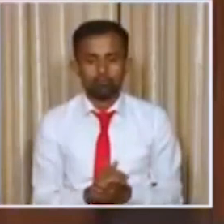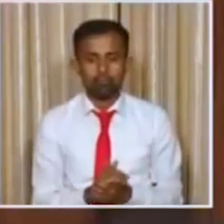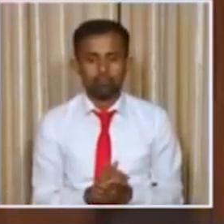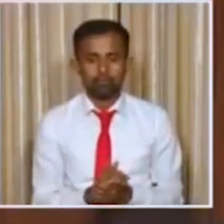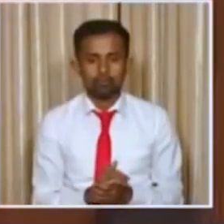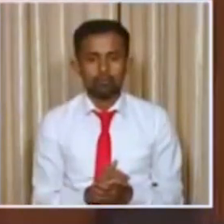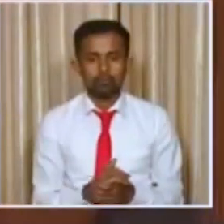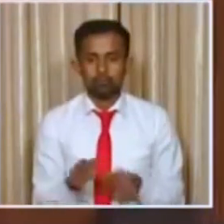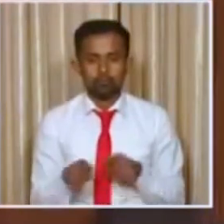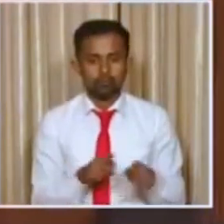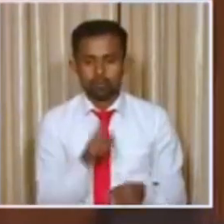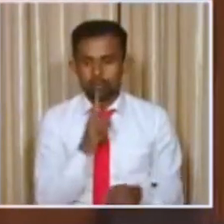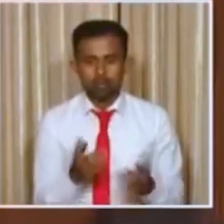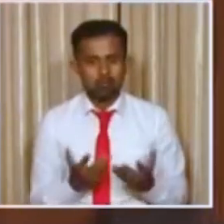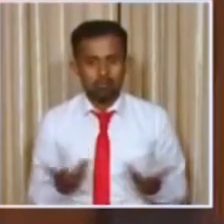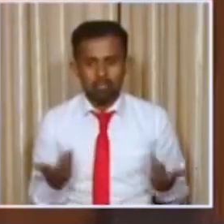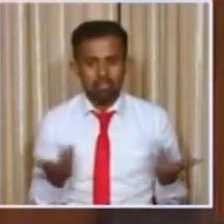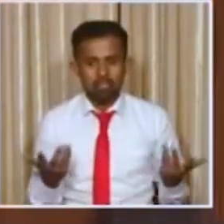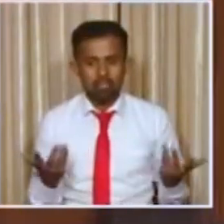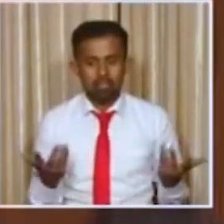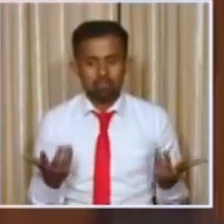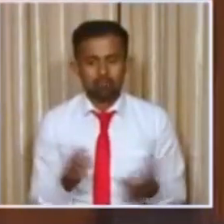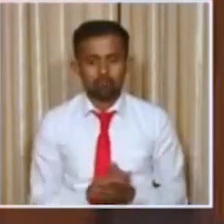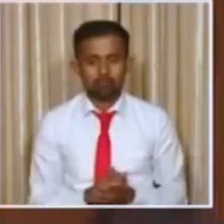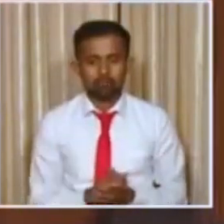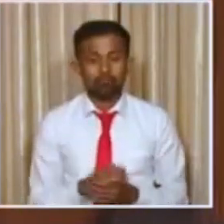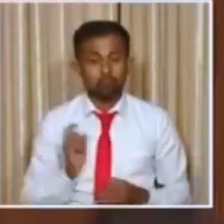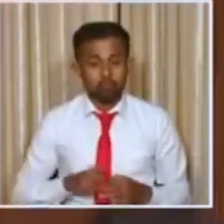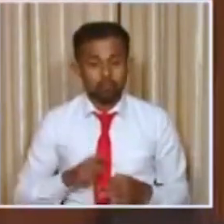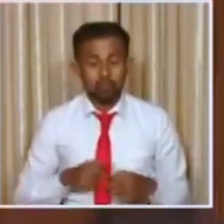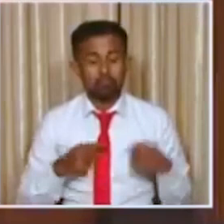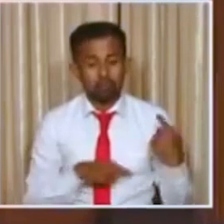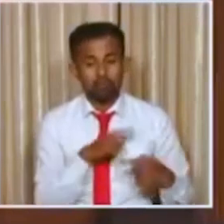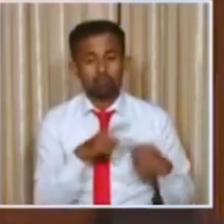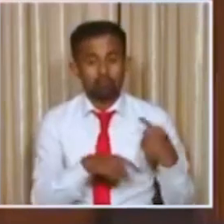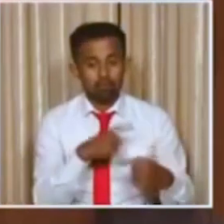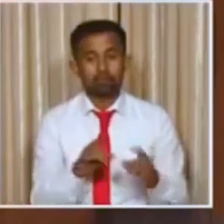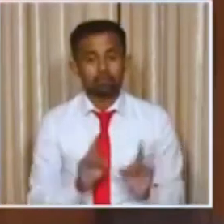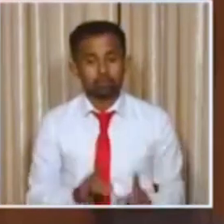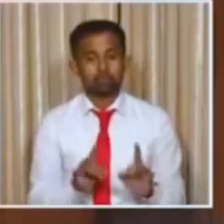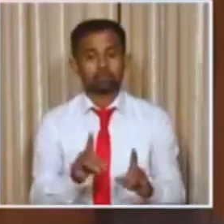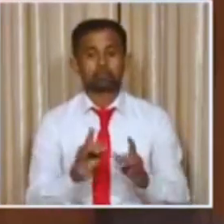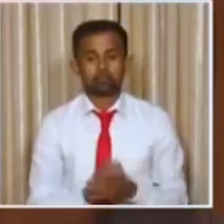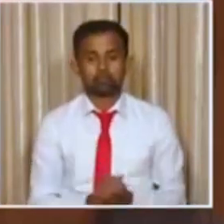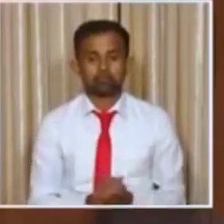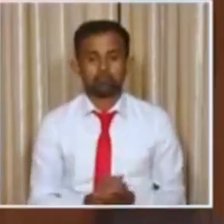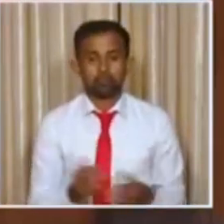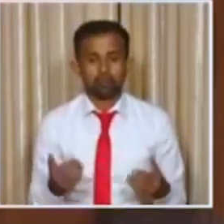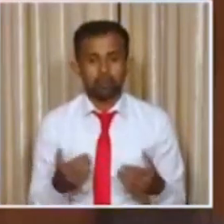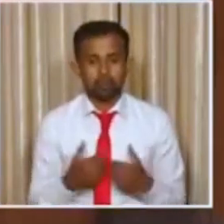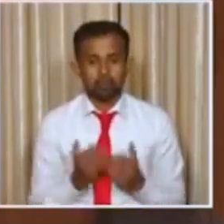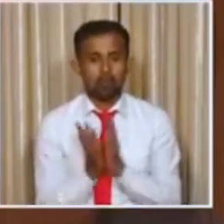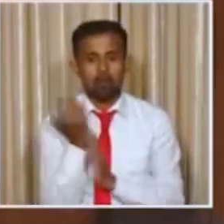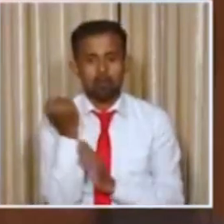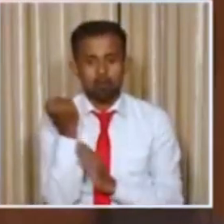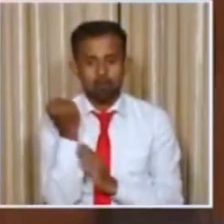நாட்டிலே இந்த பிரச்சனை தொடர்ச்சியாக நடந்து கொண்டேதான் இருக்கும். இந்த நாட்டிலே நீங்கள் எங்களுக்கு பிச்சை போடுற அளவுலே தமிழ் மக்கள் இந்த அரசியல் தீர்வுடையத்தை நீங்கள் போடுற